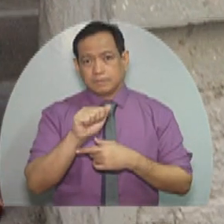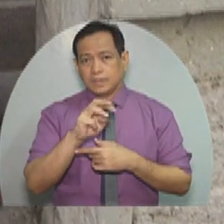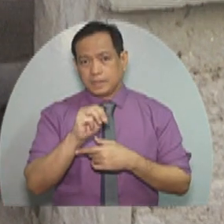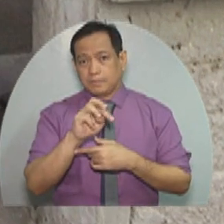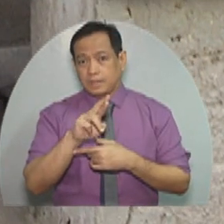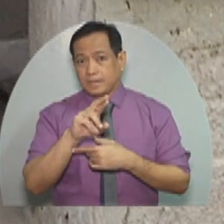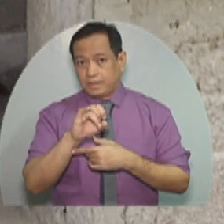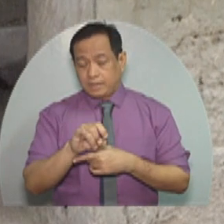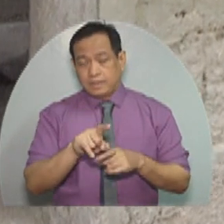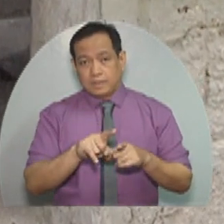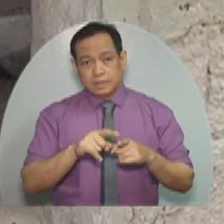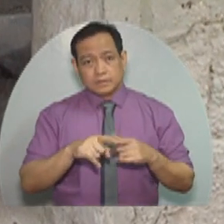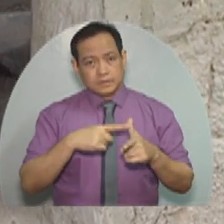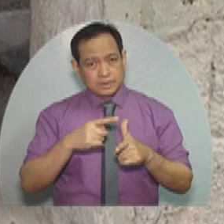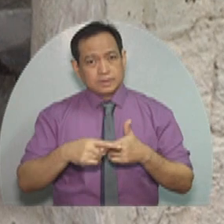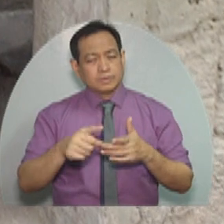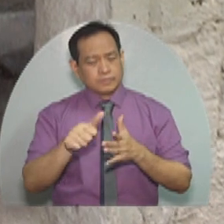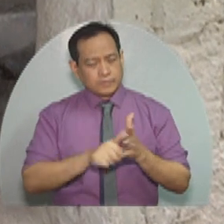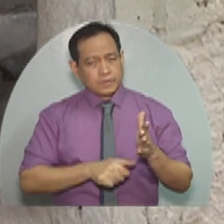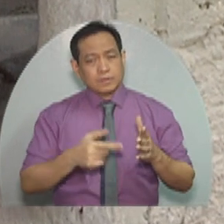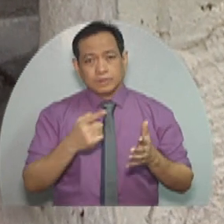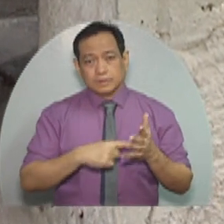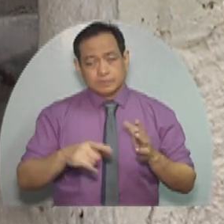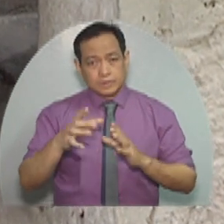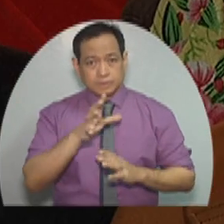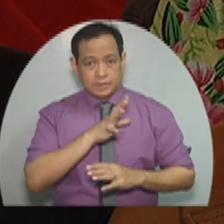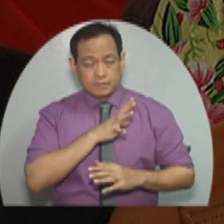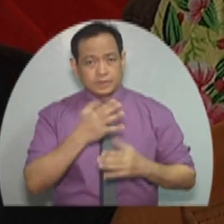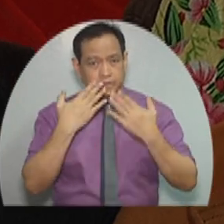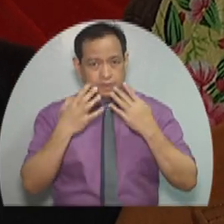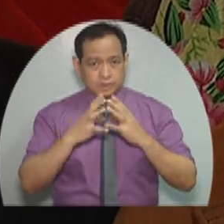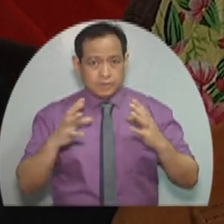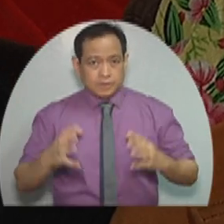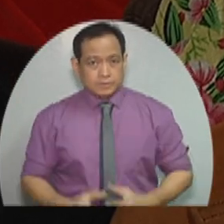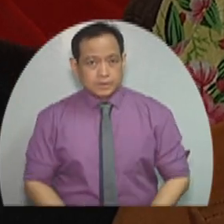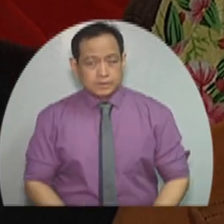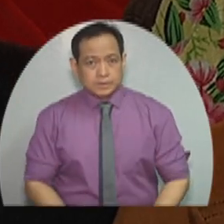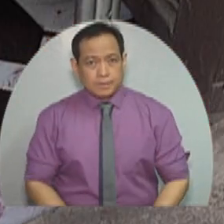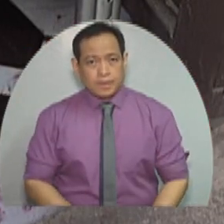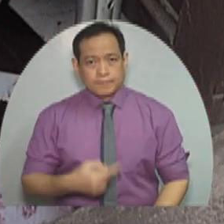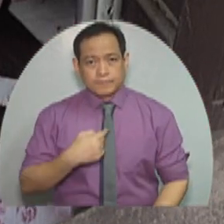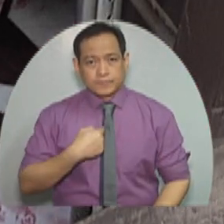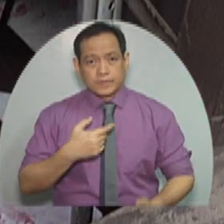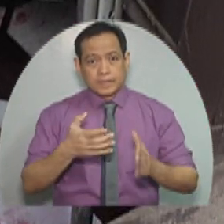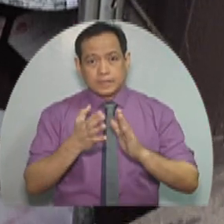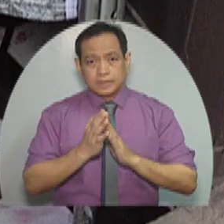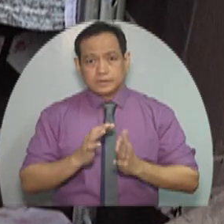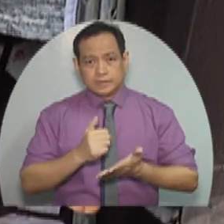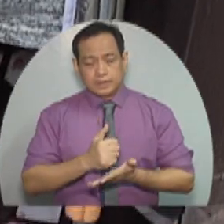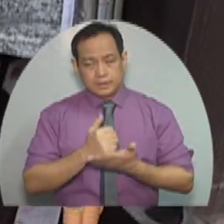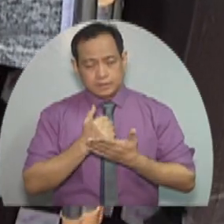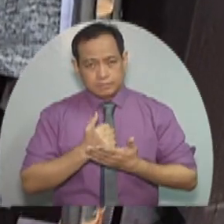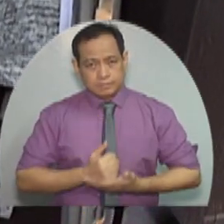Mapa-MRI po. Kasi yun lang po ang iniintay namin. Maraming salamat po. Nananawagan po ako